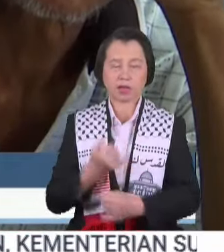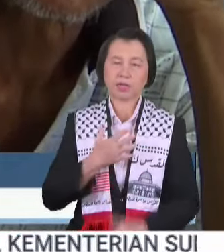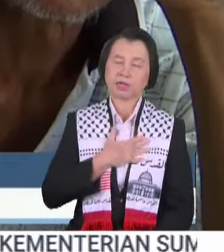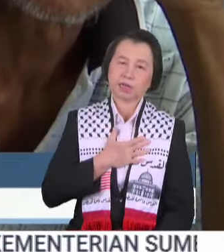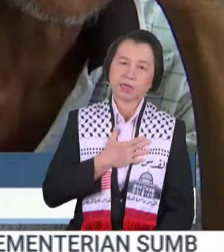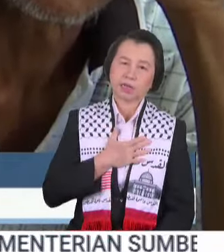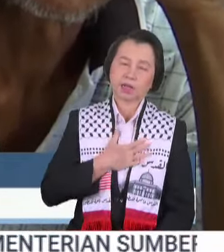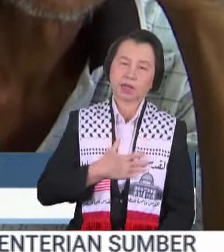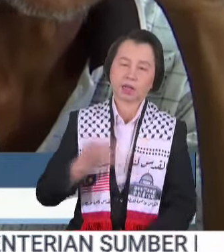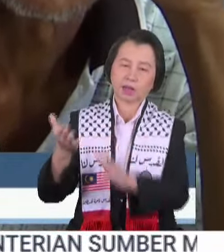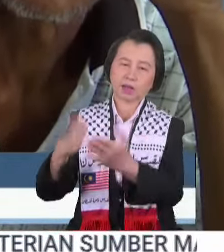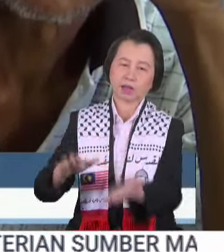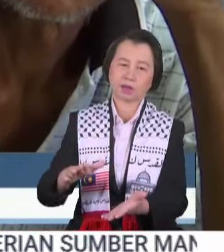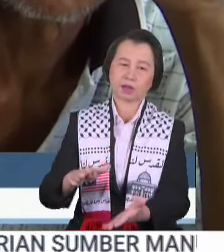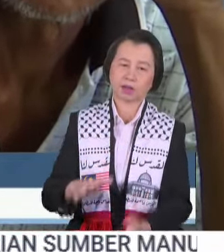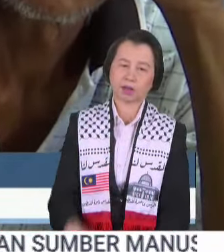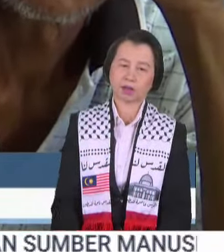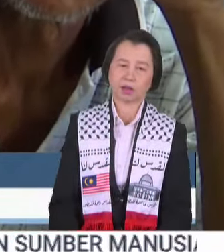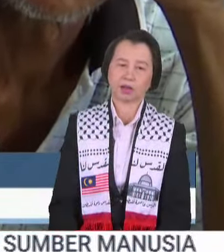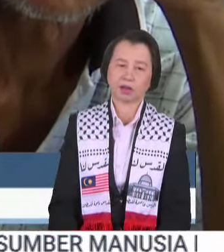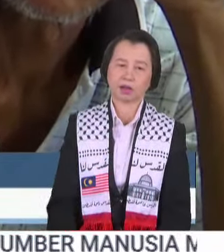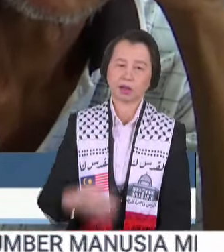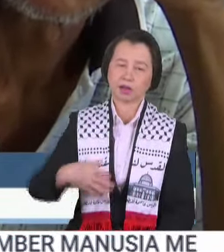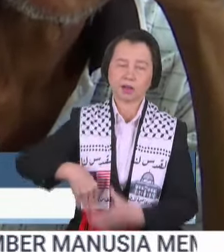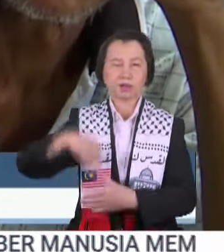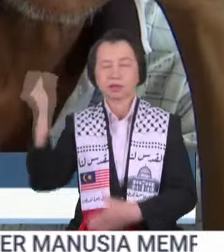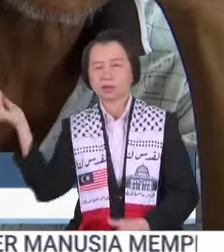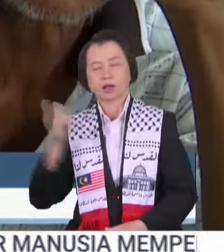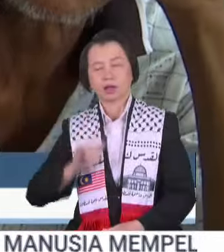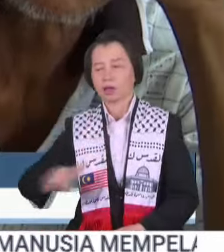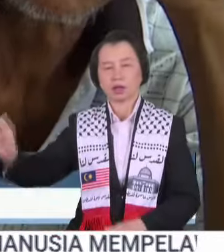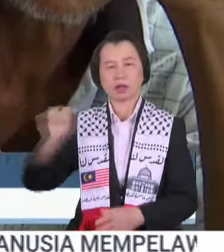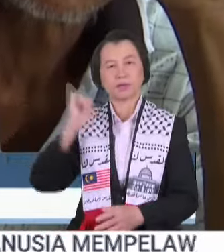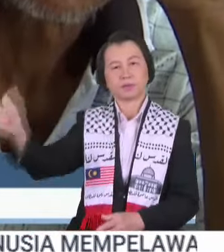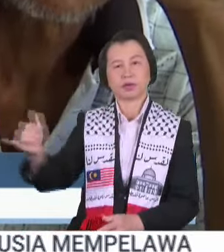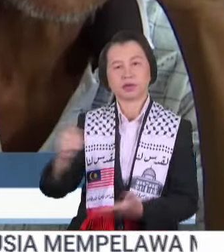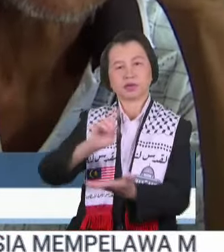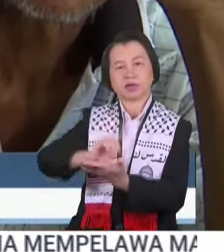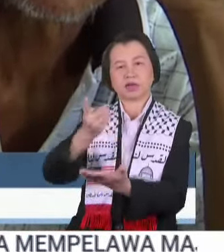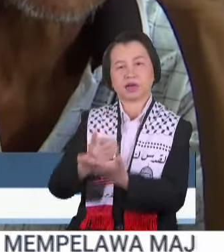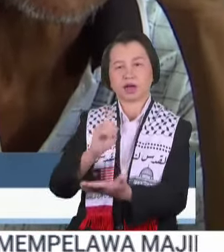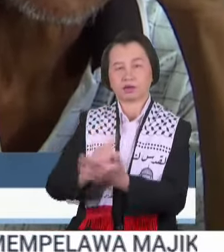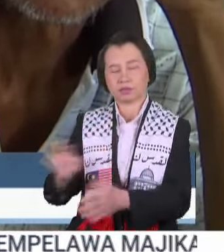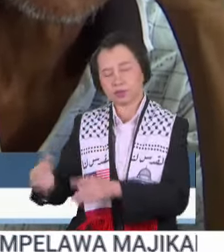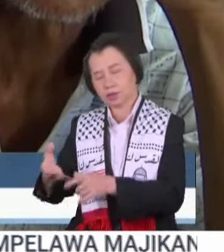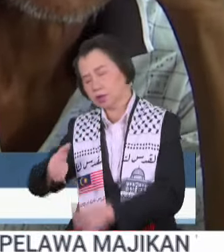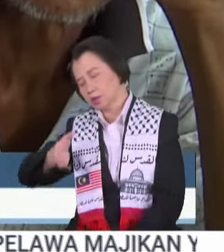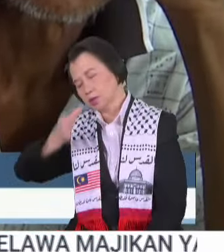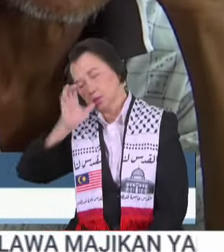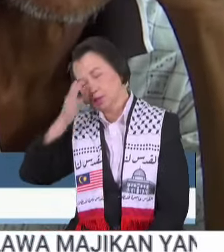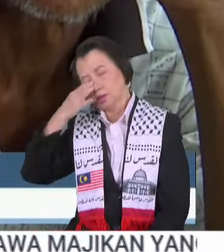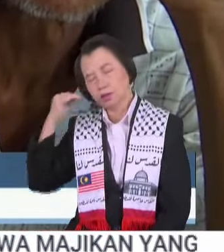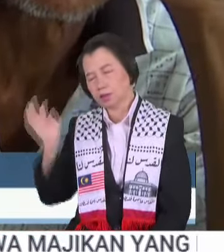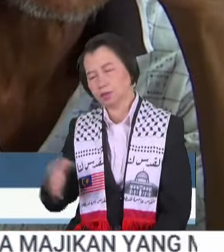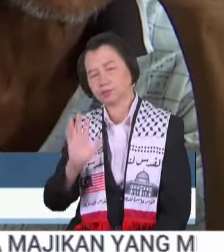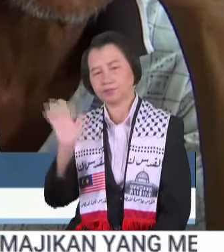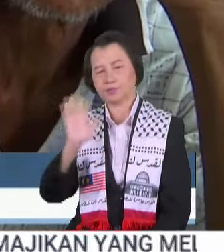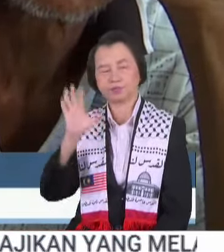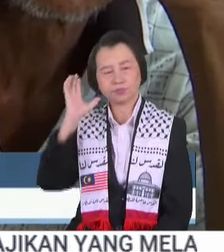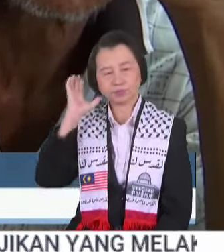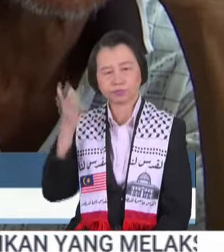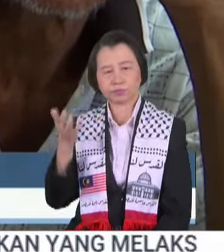Wah, akan aku takut pincang juga. Lari ke dari dapur, ngambil air pula dia.